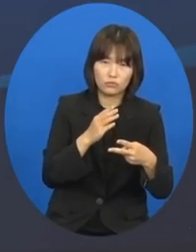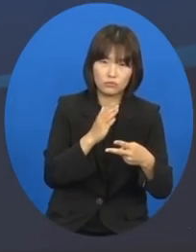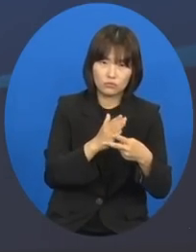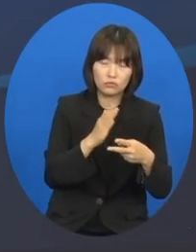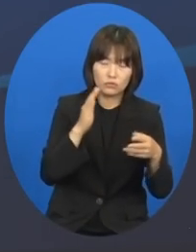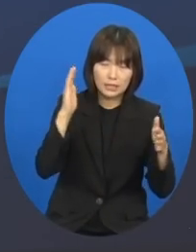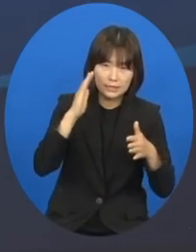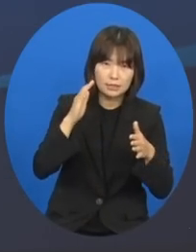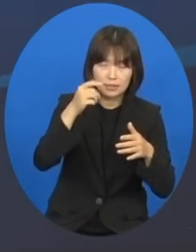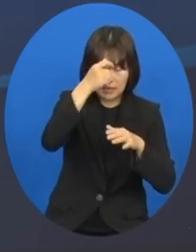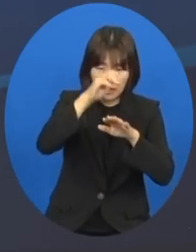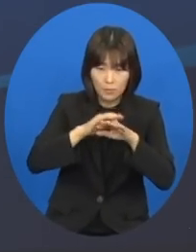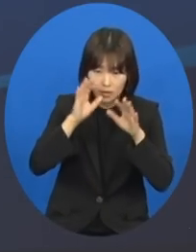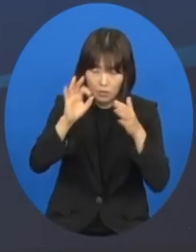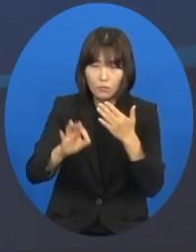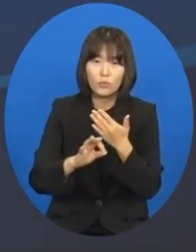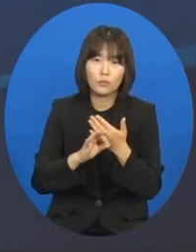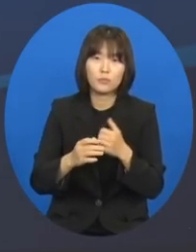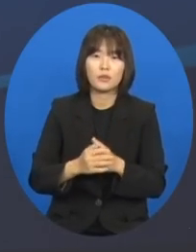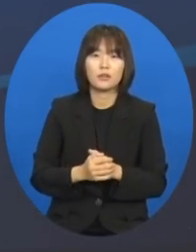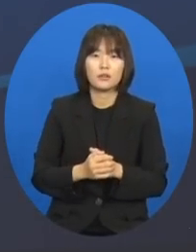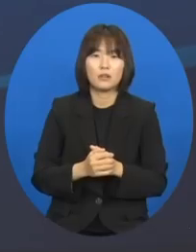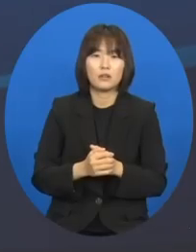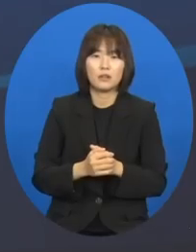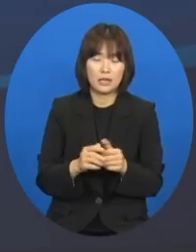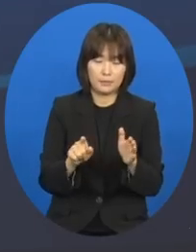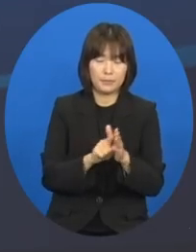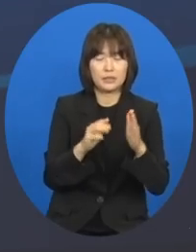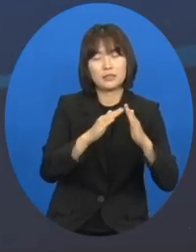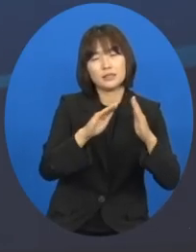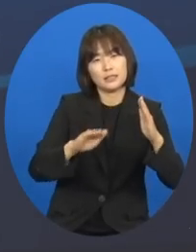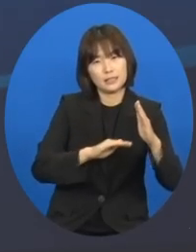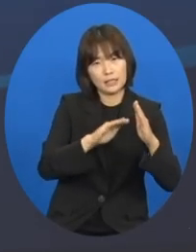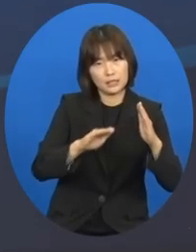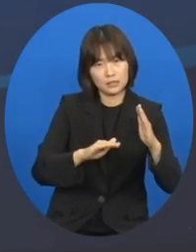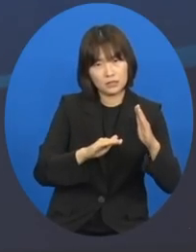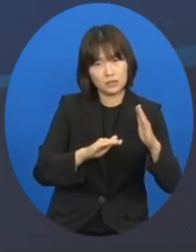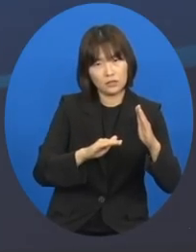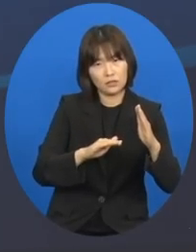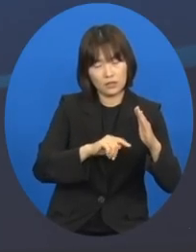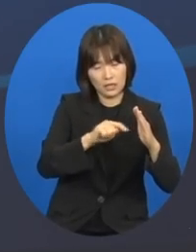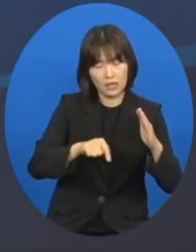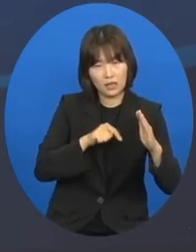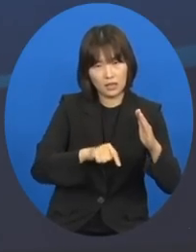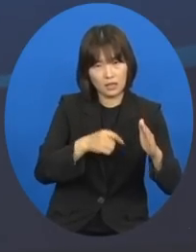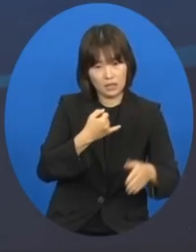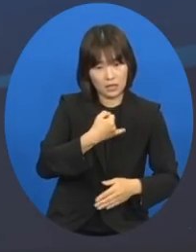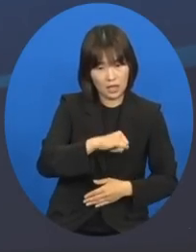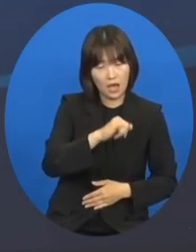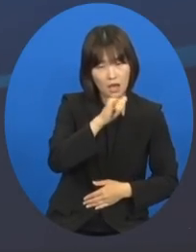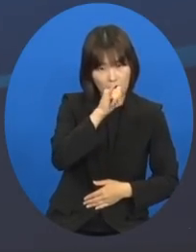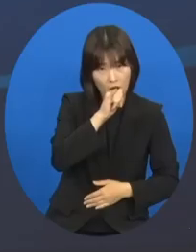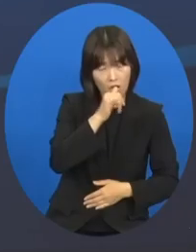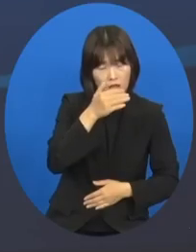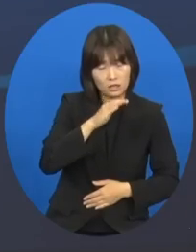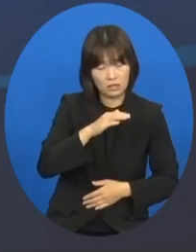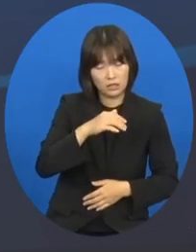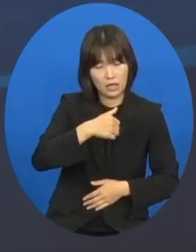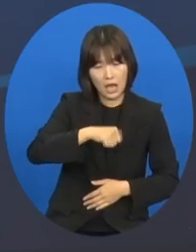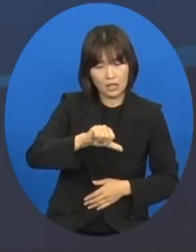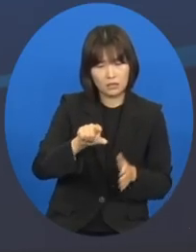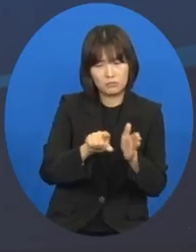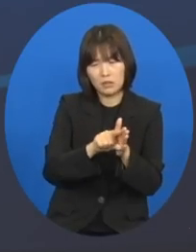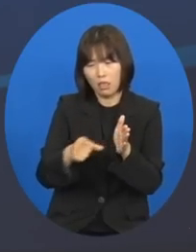요즘은 각 가정에 믿는 가정에 딸들은 남아 있는데 아들들은 떠나는 경우가 굉장히 많습니다